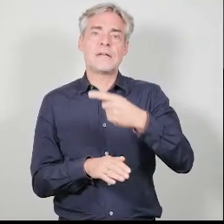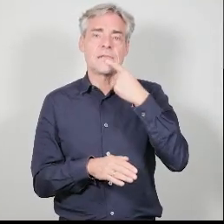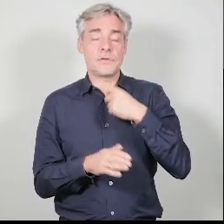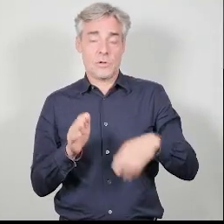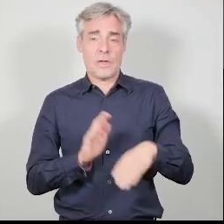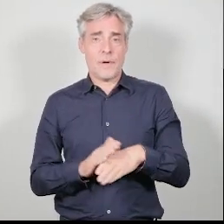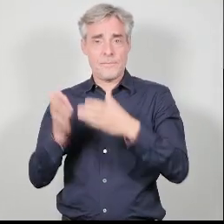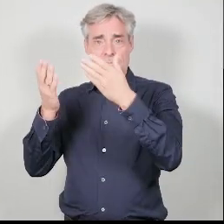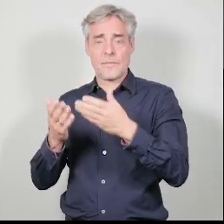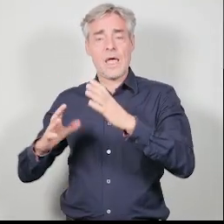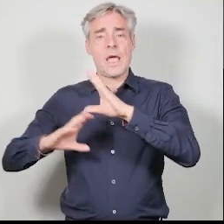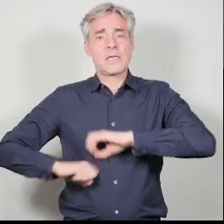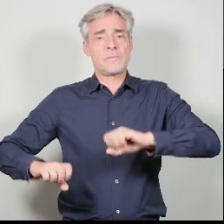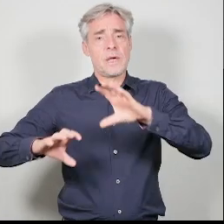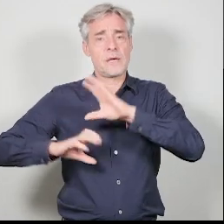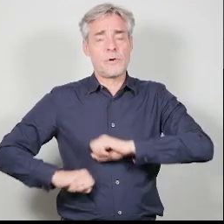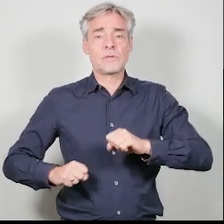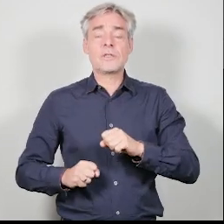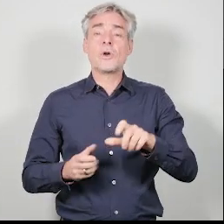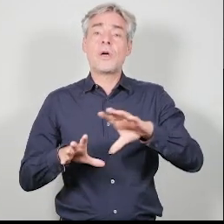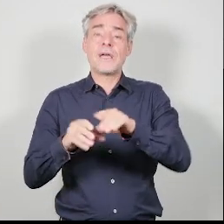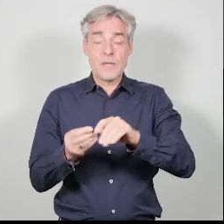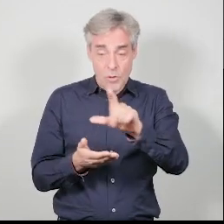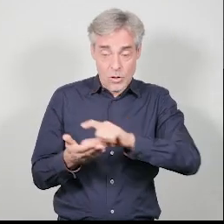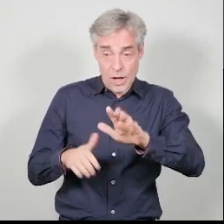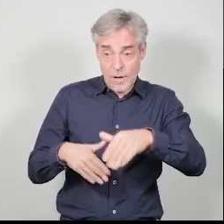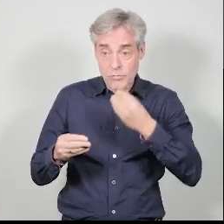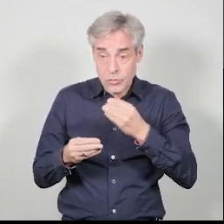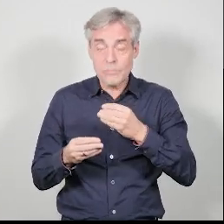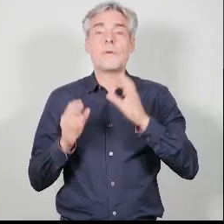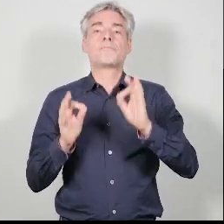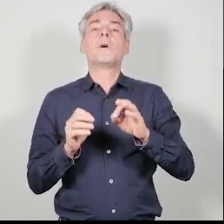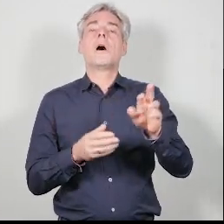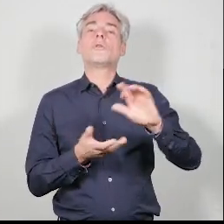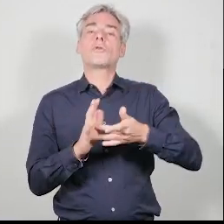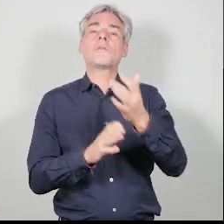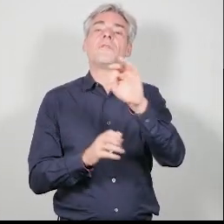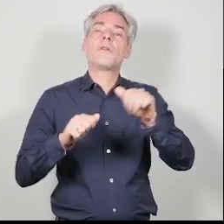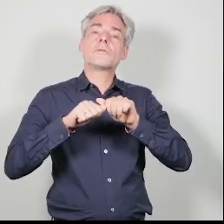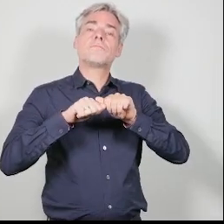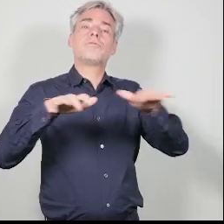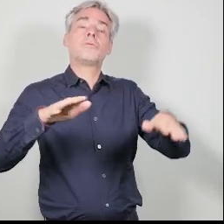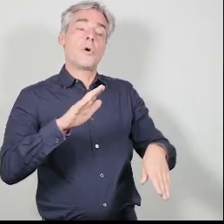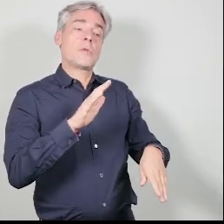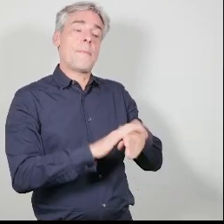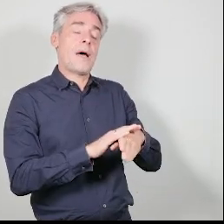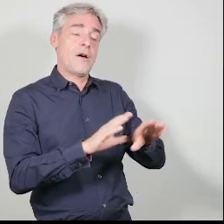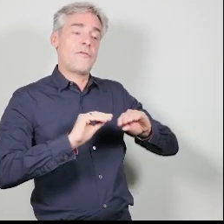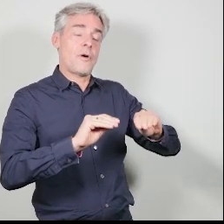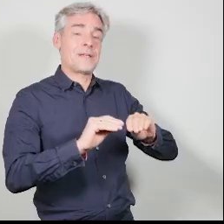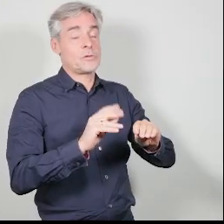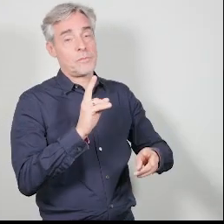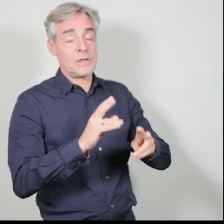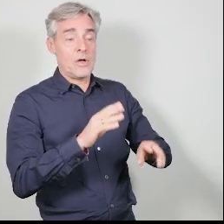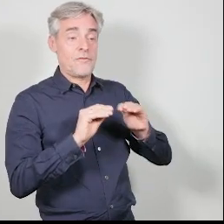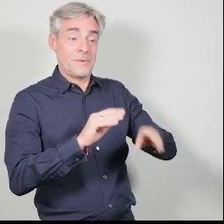de l'expérimentation de nouveau, l'équipe locale qui a réussi à se former vers une généralisation. Ça part de la formation initiale, on n'y est pas encore, on a besoin de